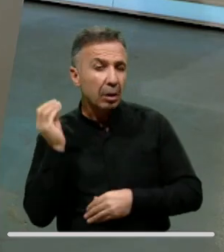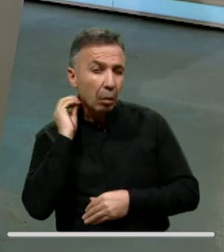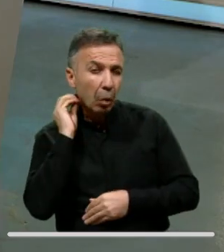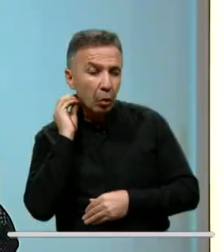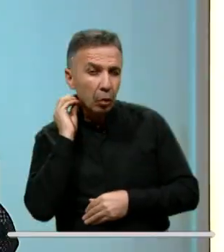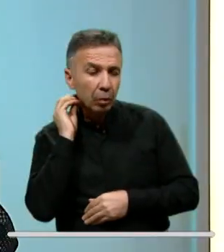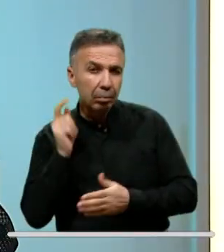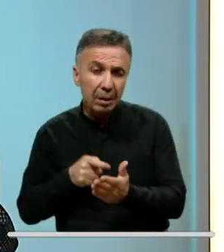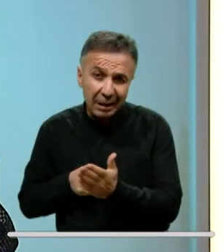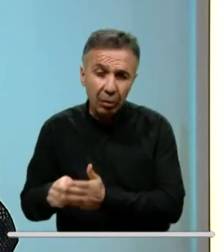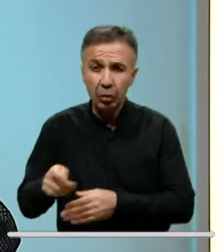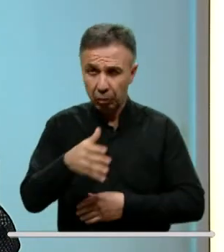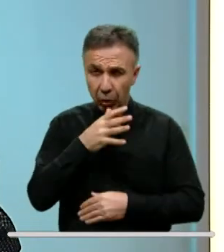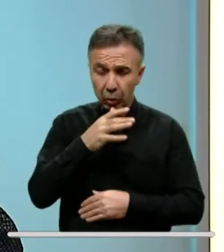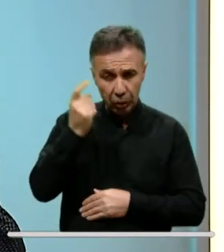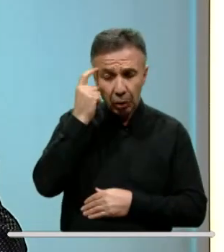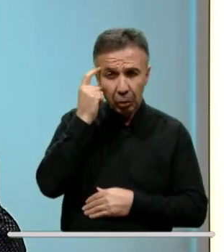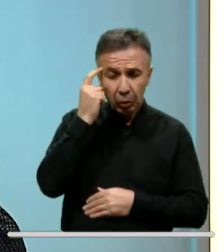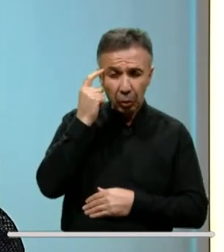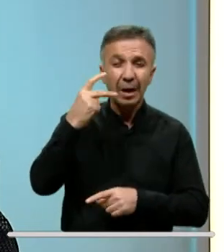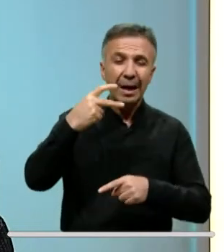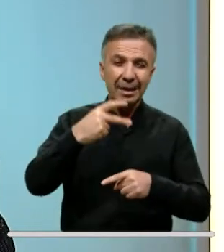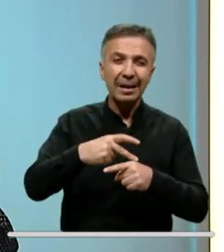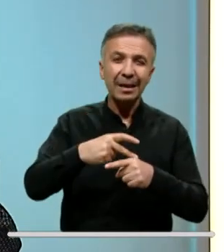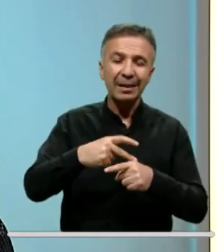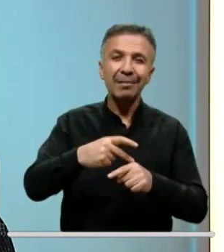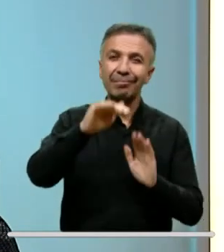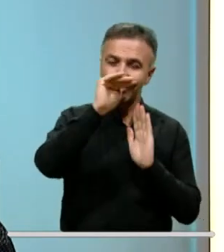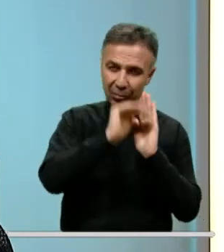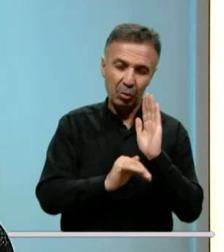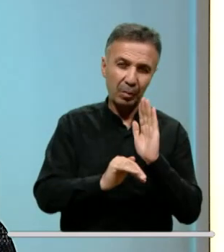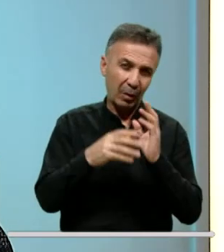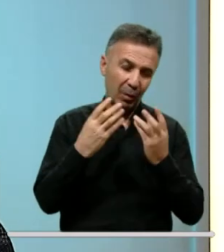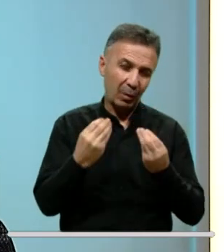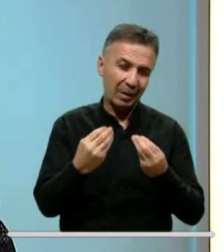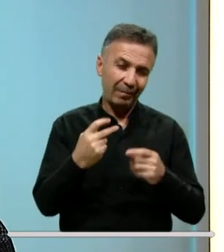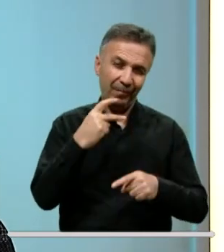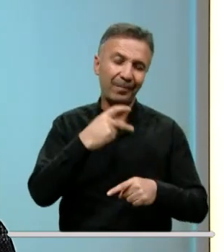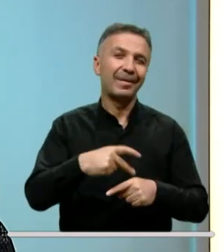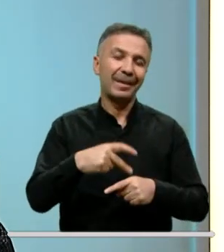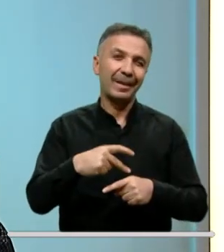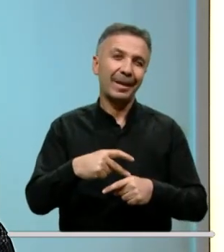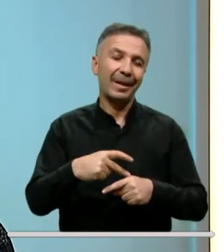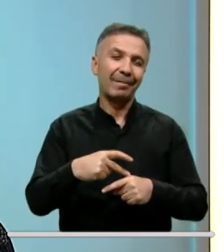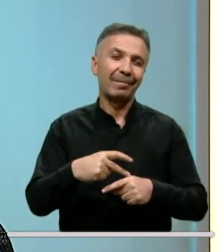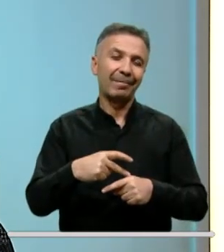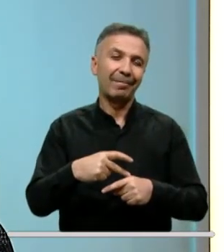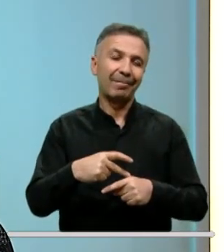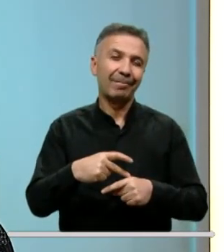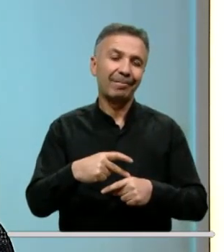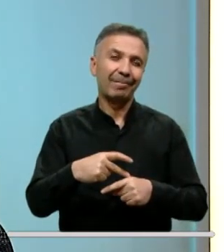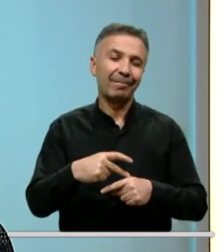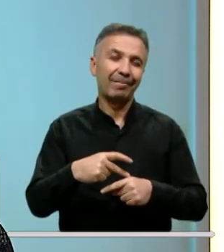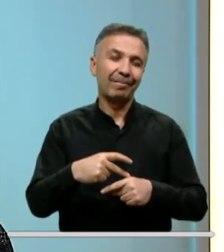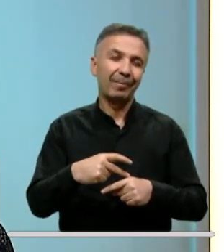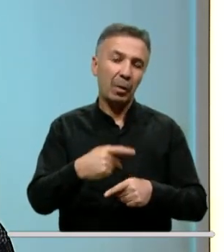muyuz acaba Bir de bunu zekattan düşmek olunca o zaman zekatın Eee masarif u zekat diye